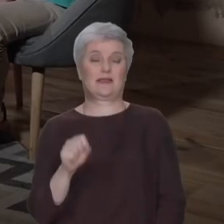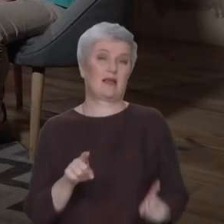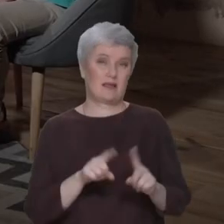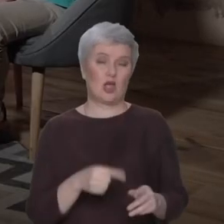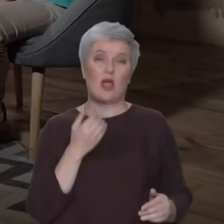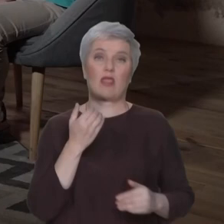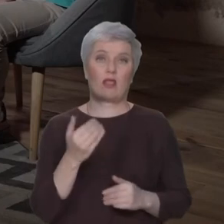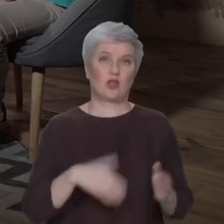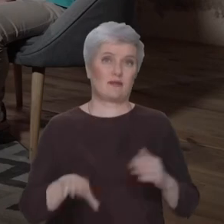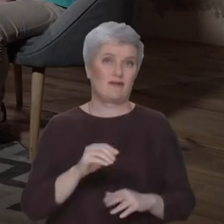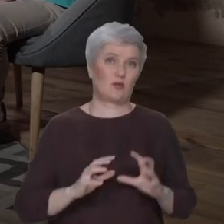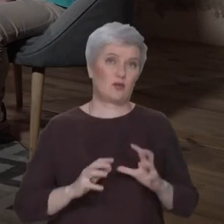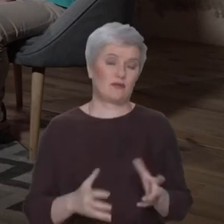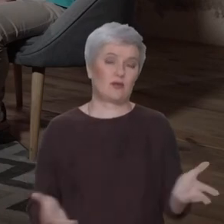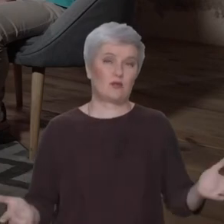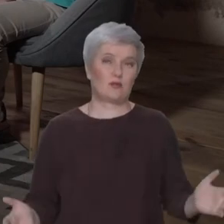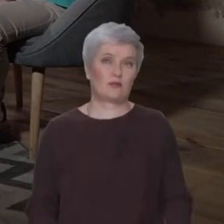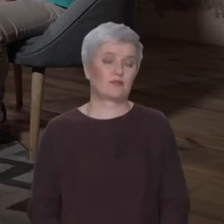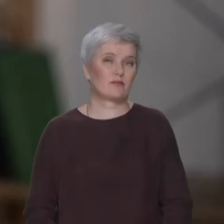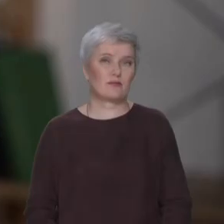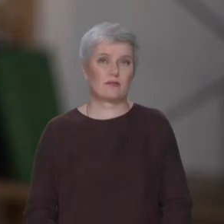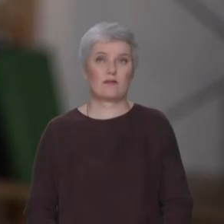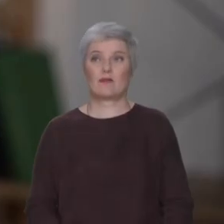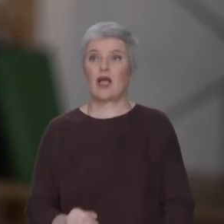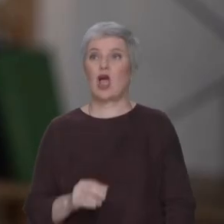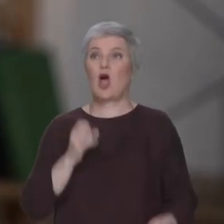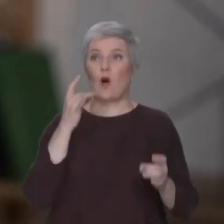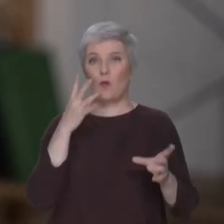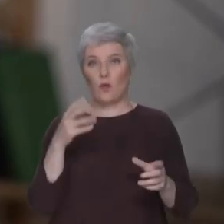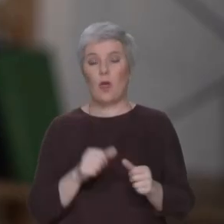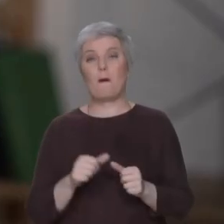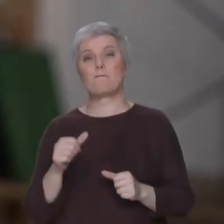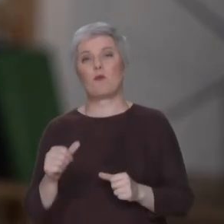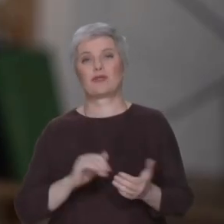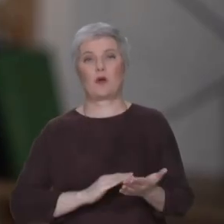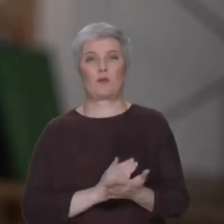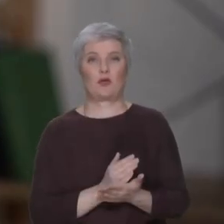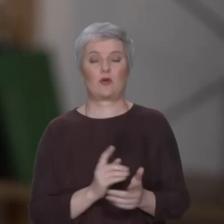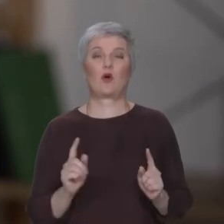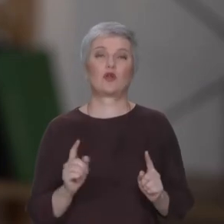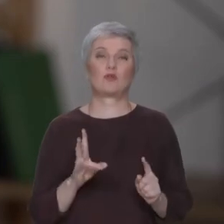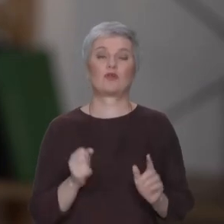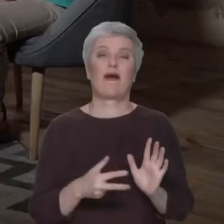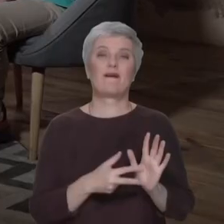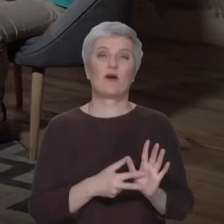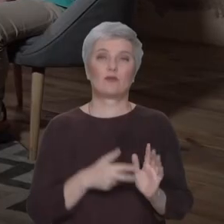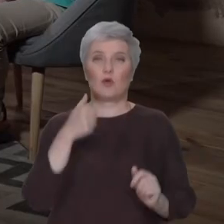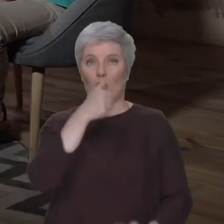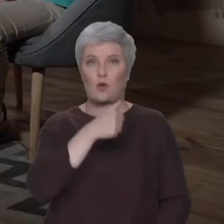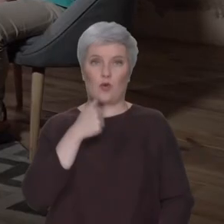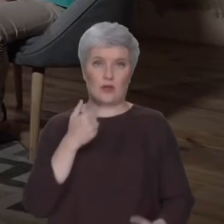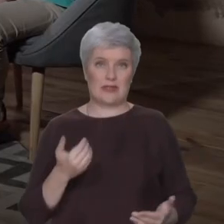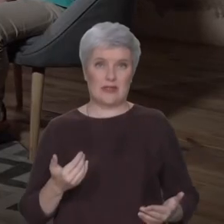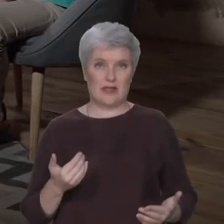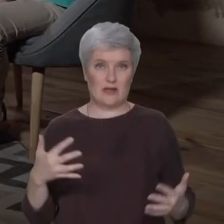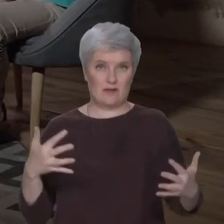світу. Взагалі, оці розмови про те, що культура поза політикою. Як думаєте, чому на 8-му році війни і на 4-му